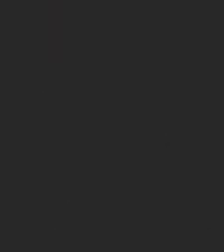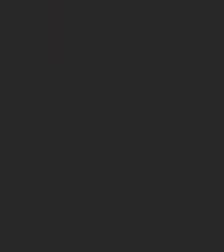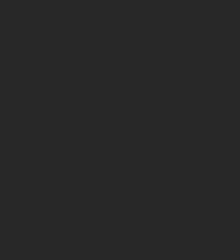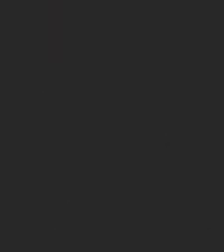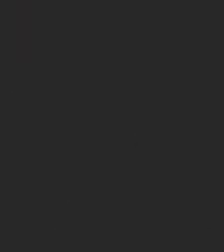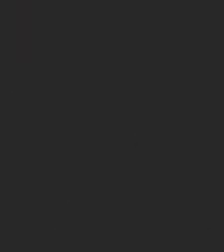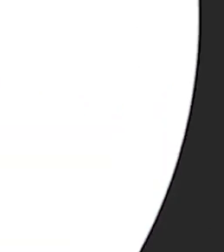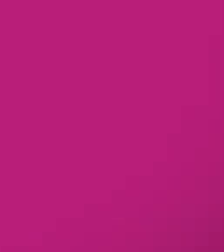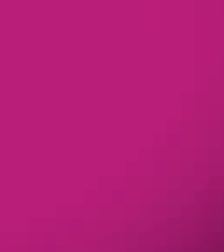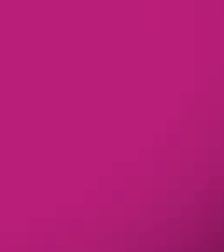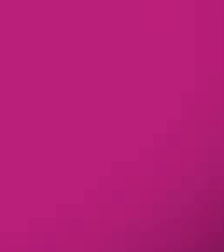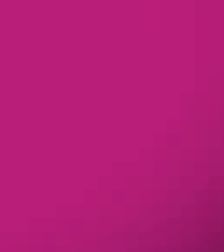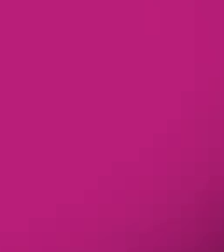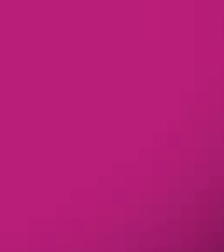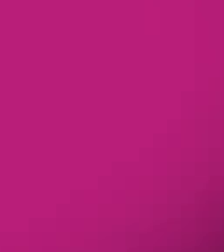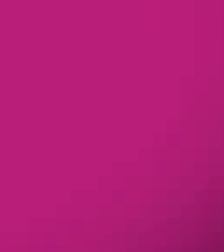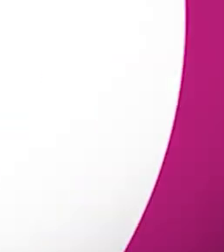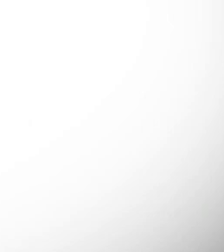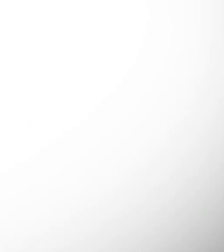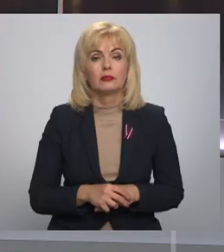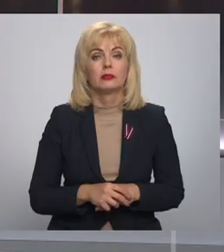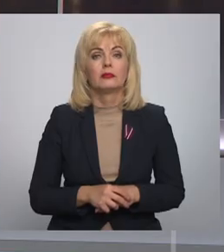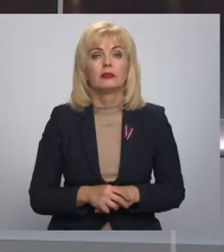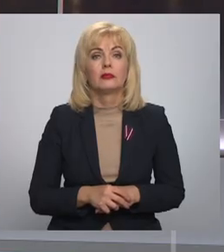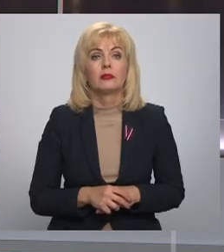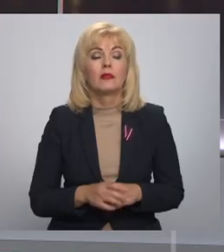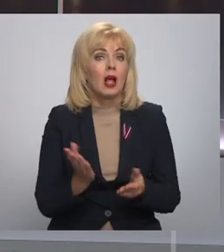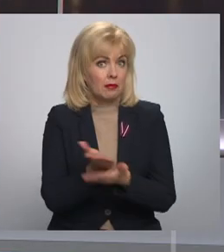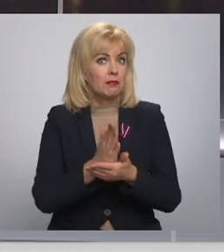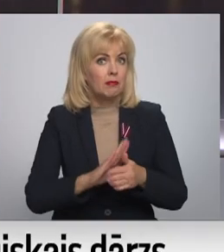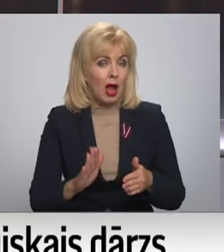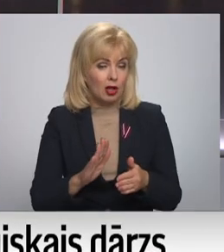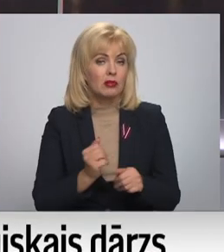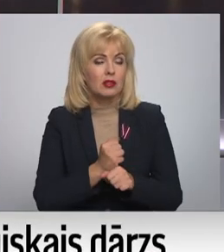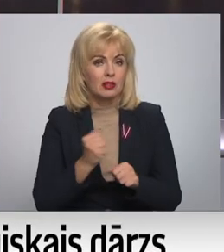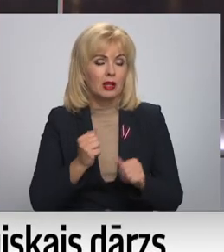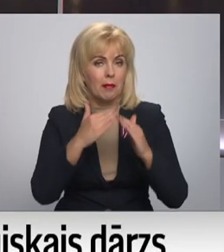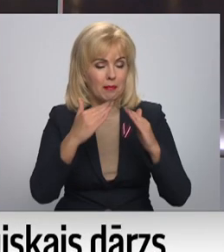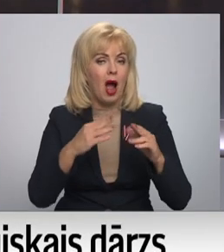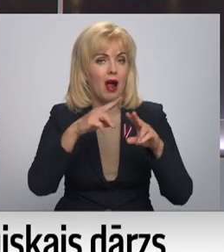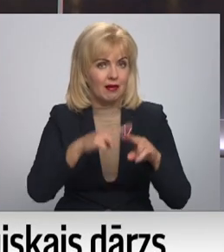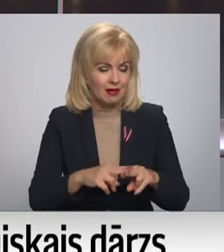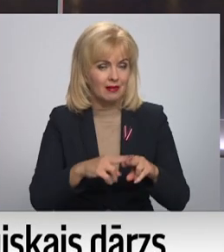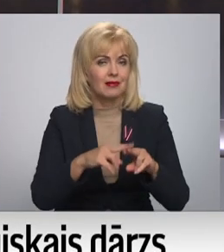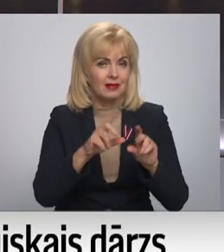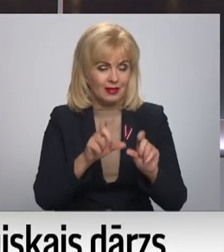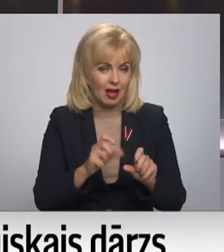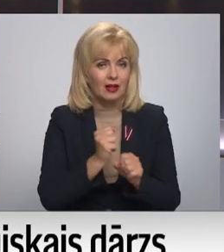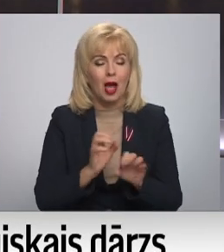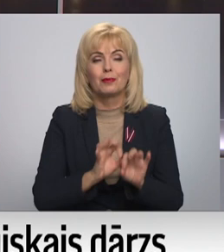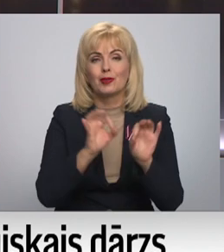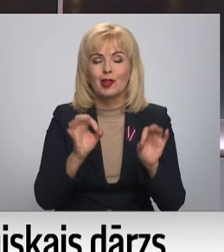Re! Viss ēters ir te! Beidzoties stingrajai mājasēdēji, darbu atsācis arī